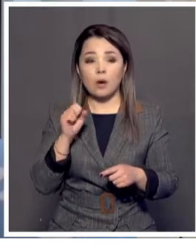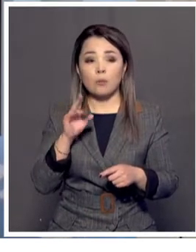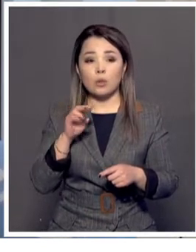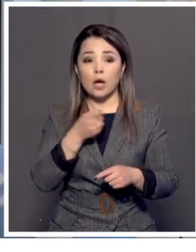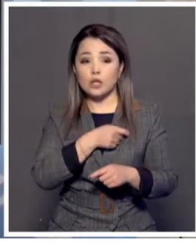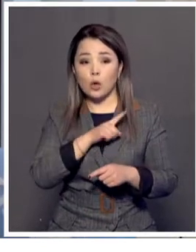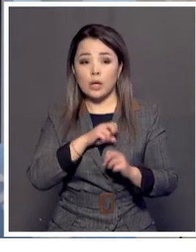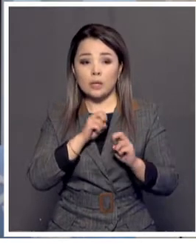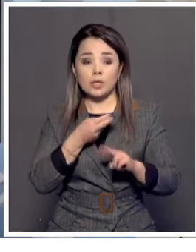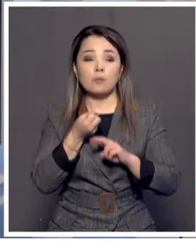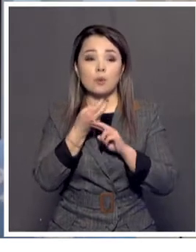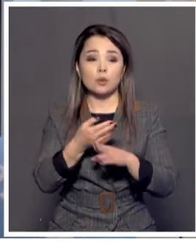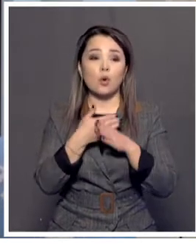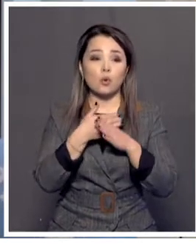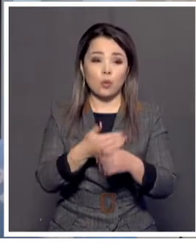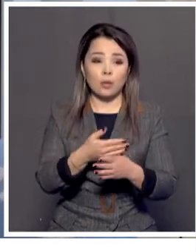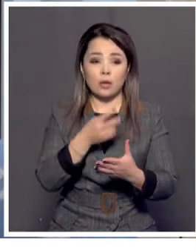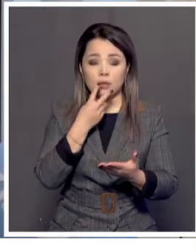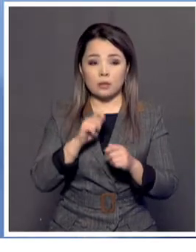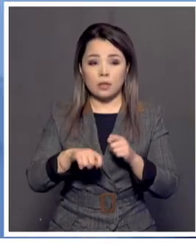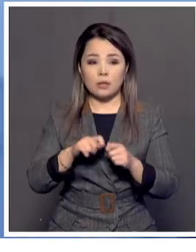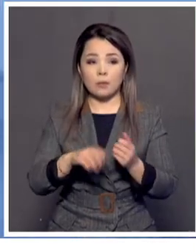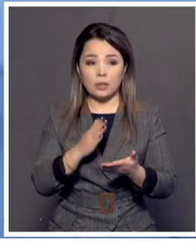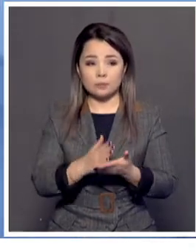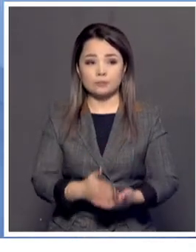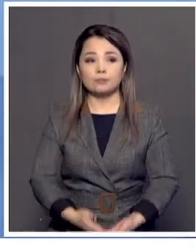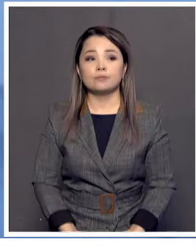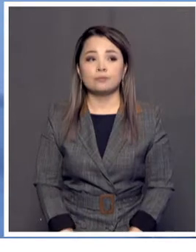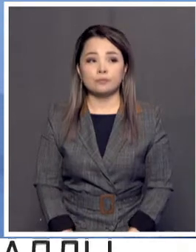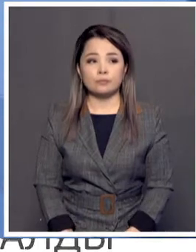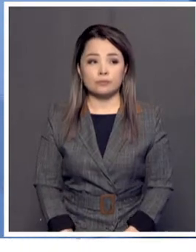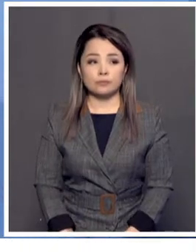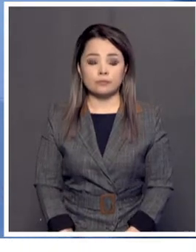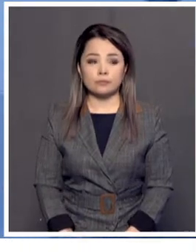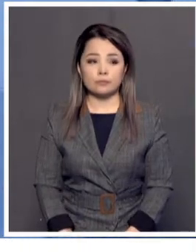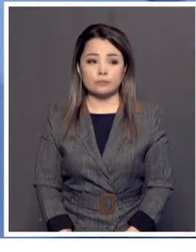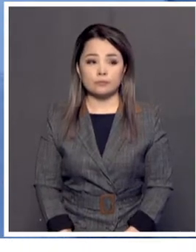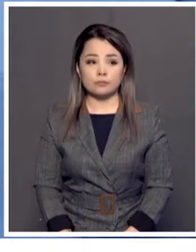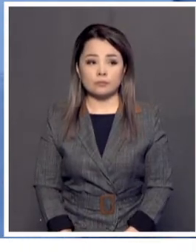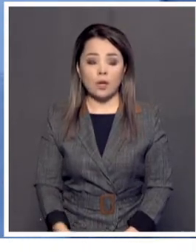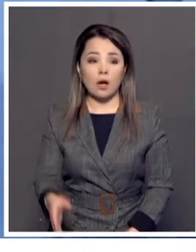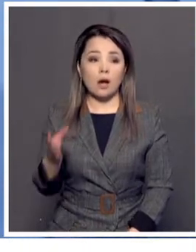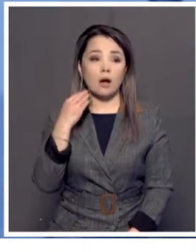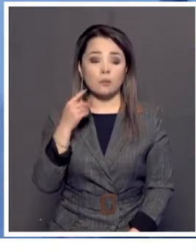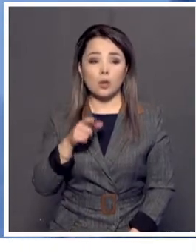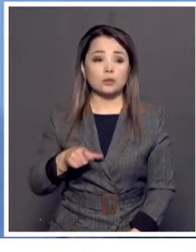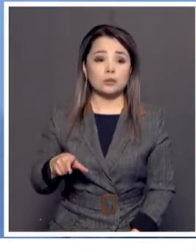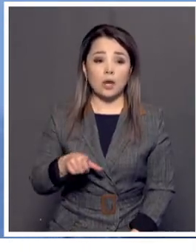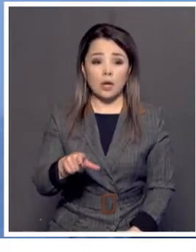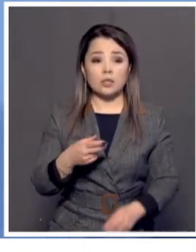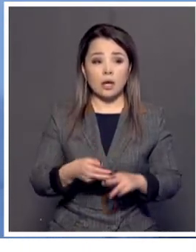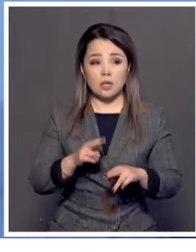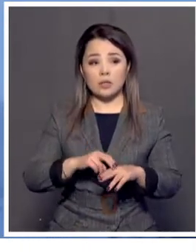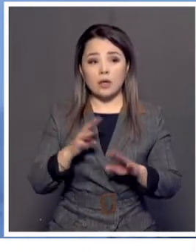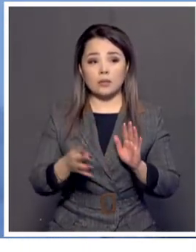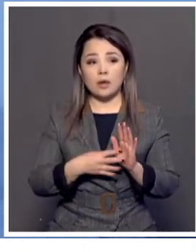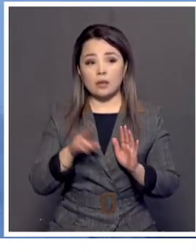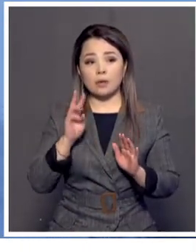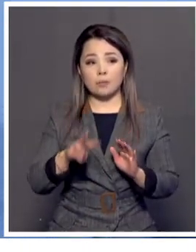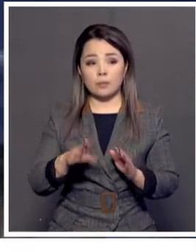амбулаториялық көмекке бағытталады. Драксинский район, трасса Алматы-Екатеринбург, 919 километр.